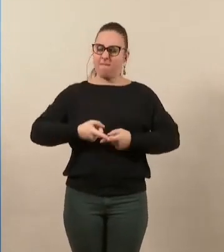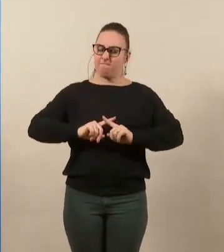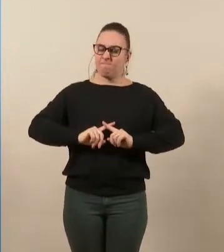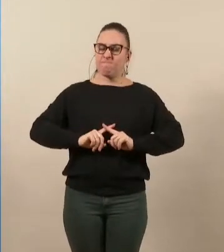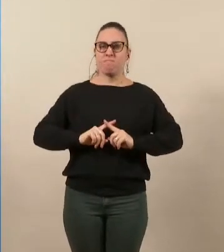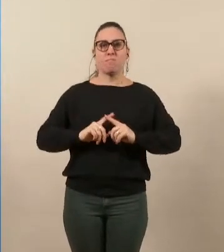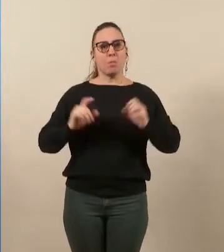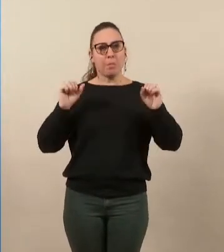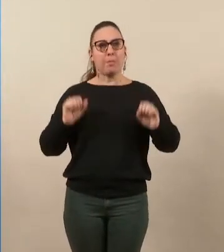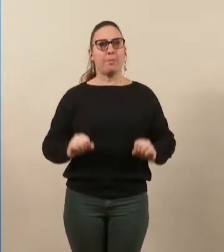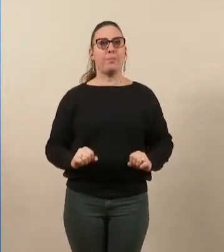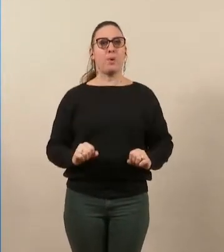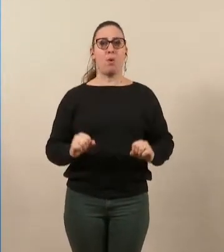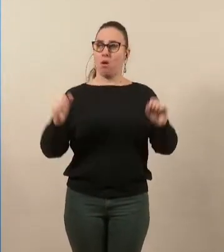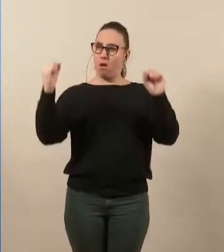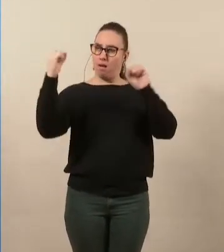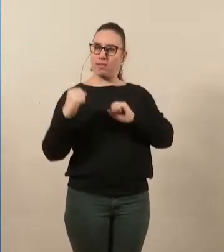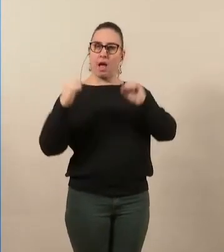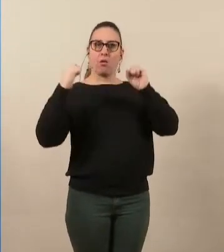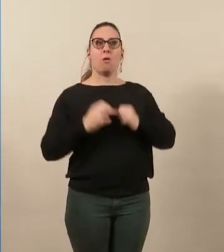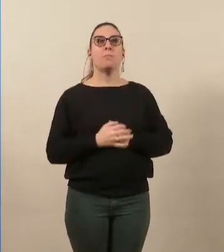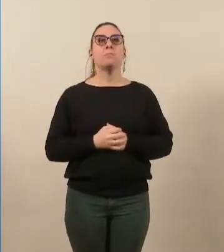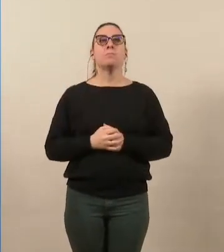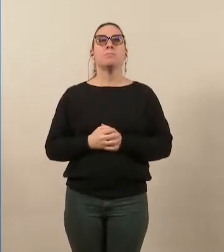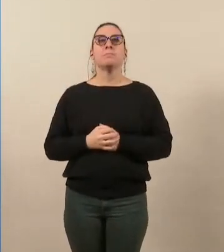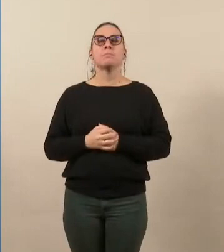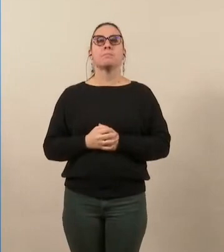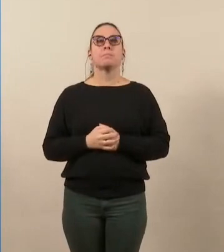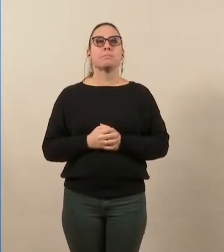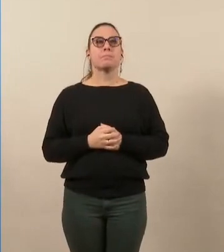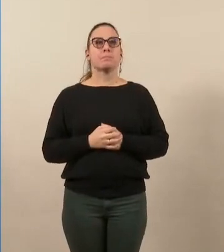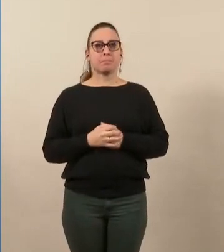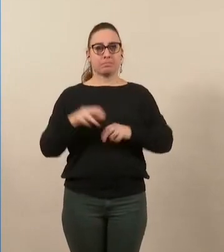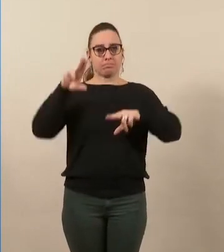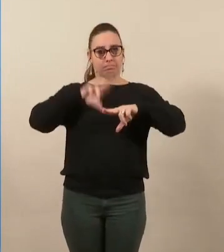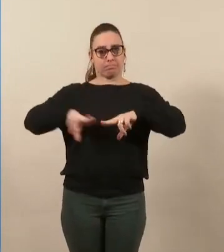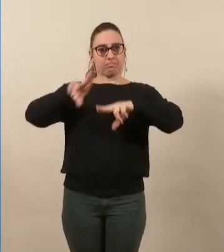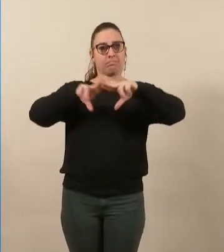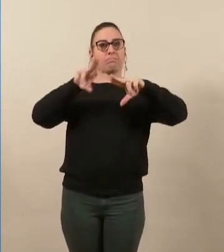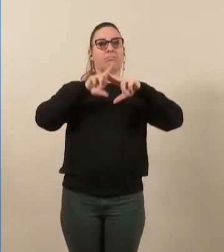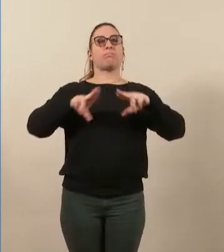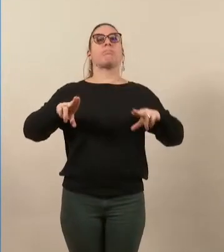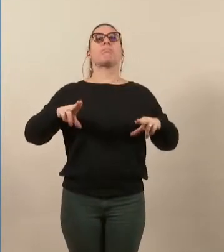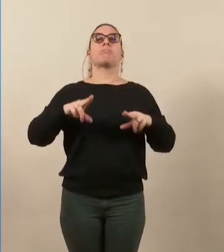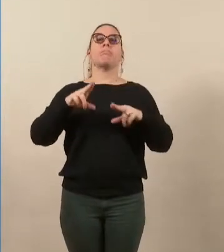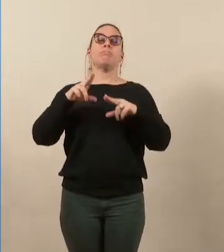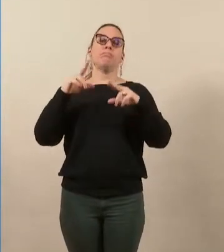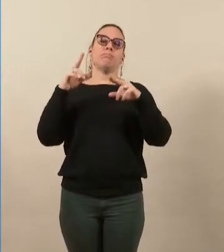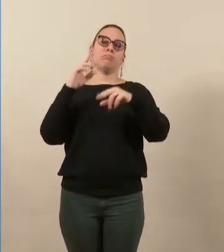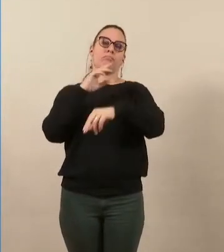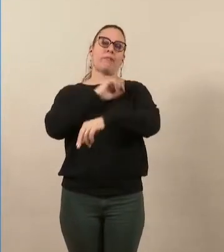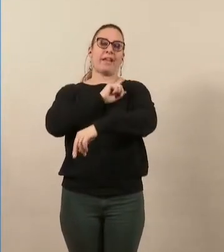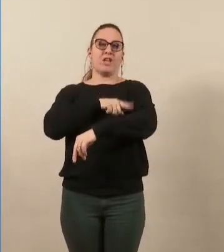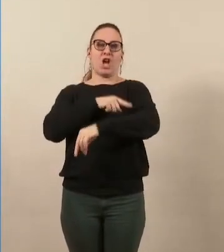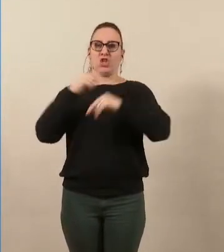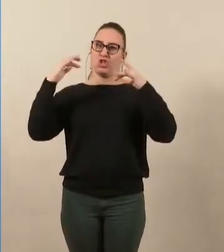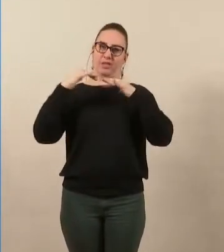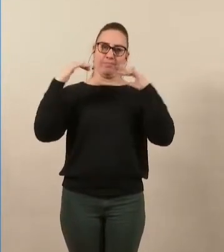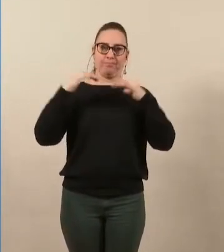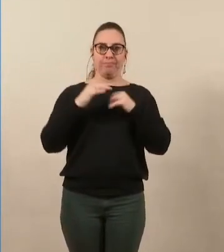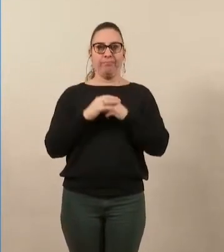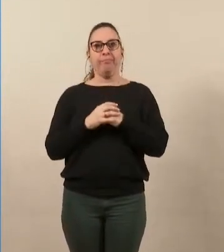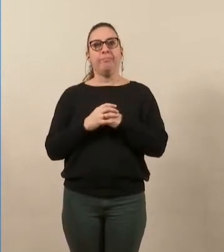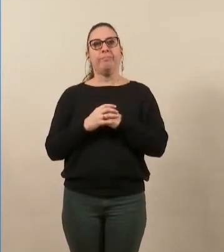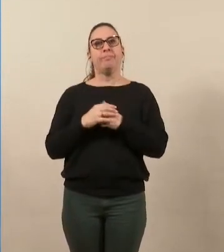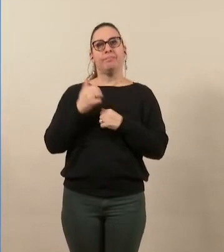nous pouvons nous retrouver. Celui de la rénovation énergétique, enjeu essentiel qui touche